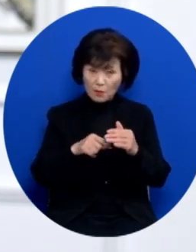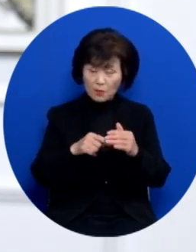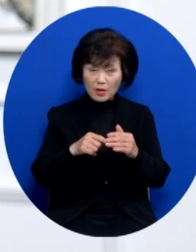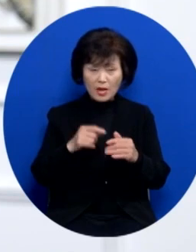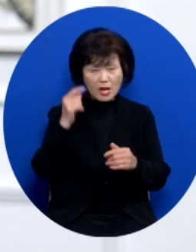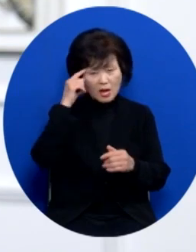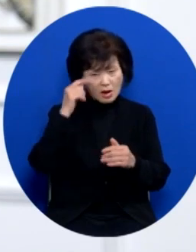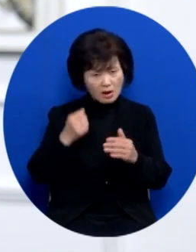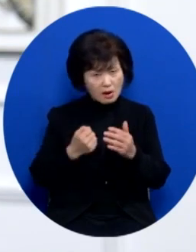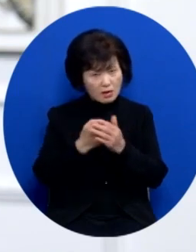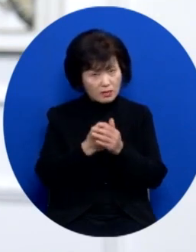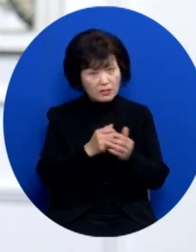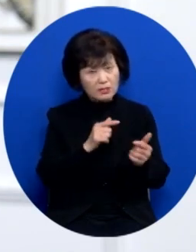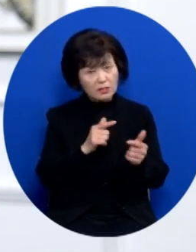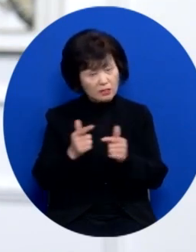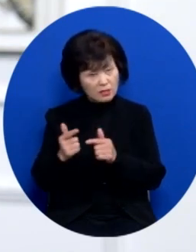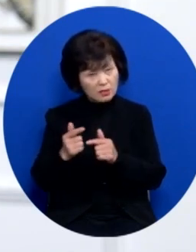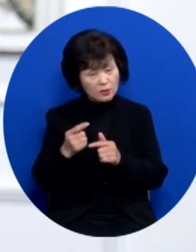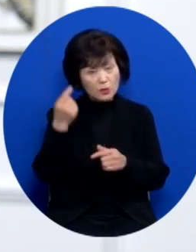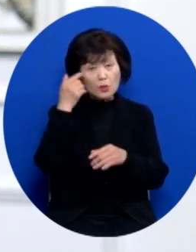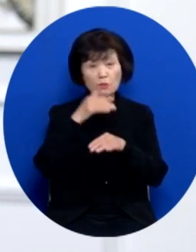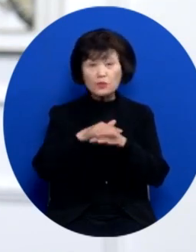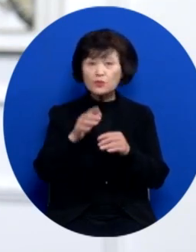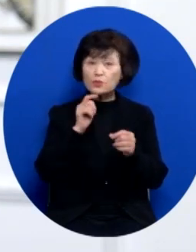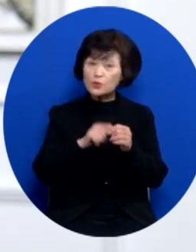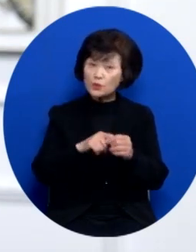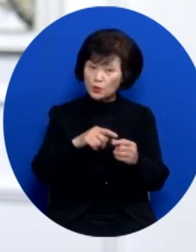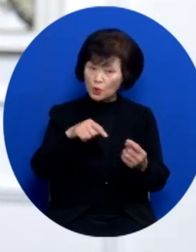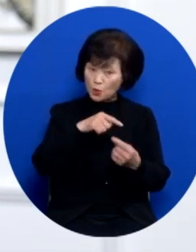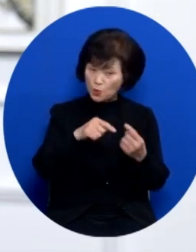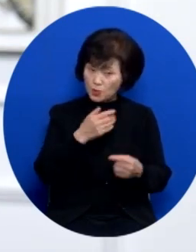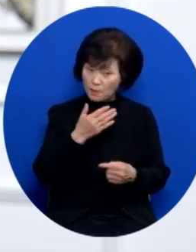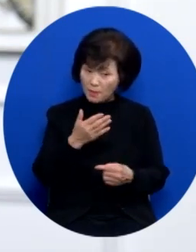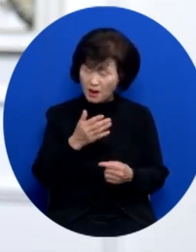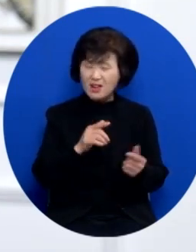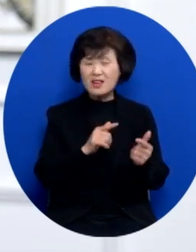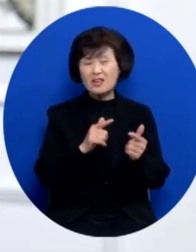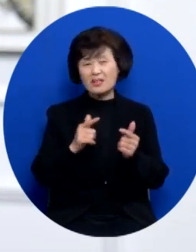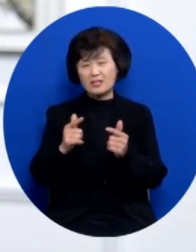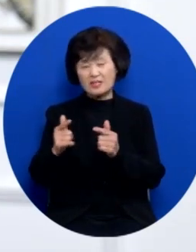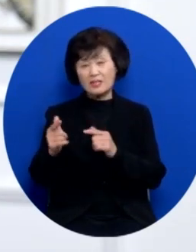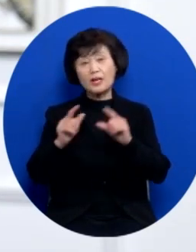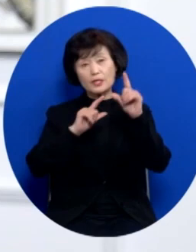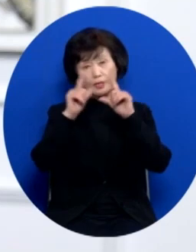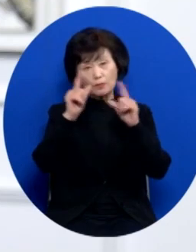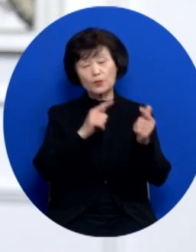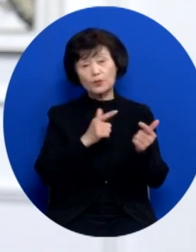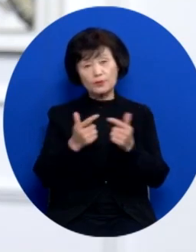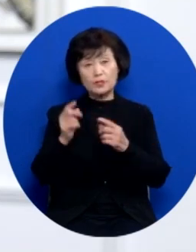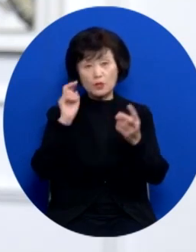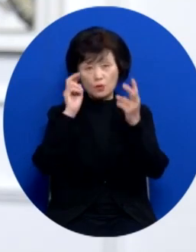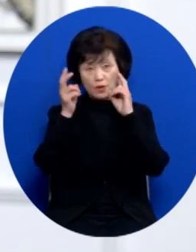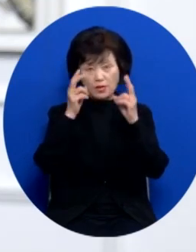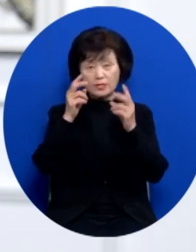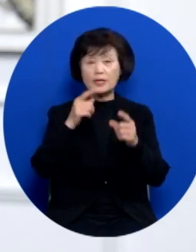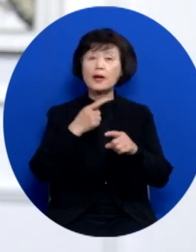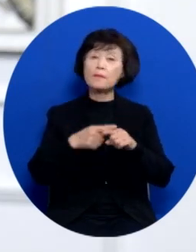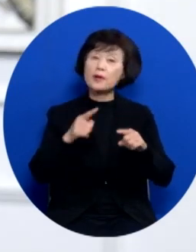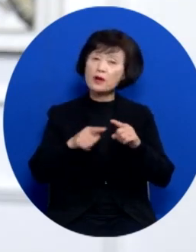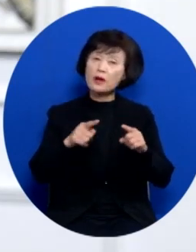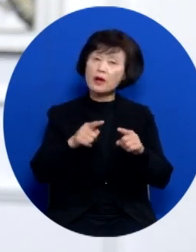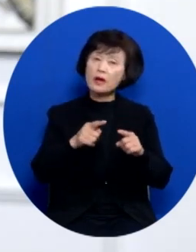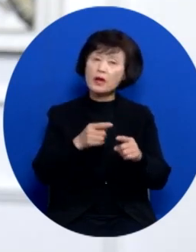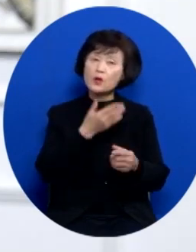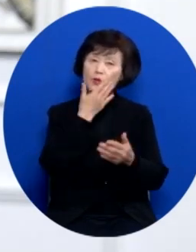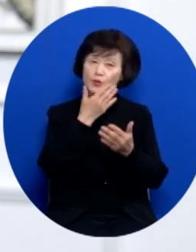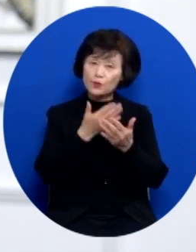과정이 투명하고 민주적으로 운영하고 있는지와 같은 것들이 기업의 평가 요소에 매우 중요하다는